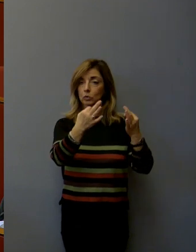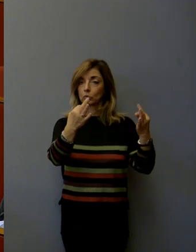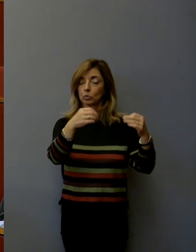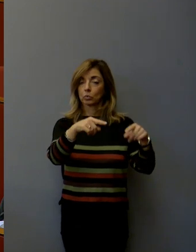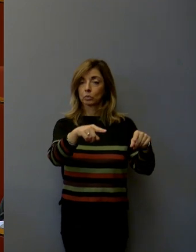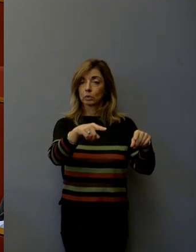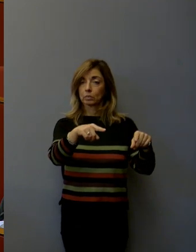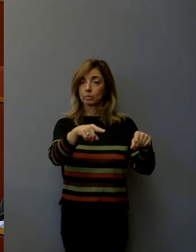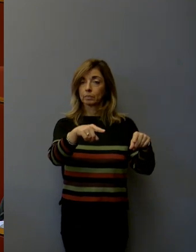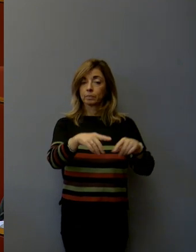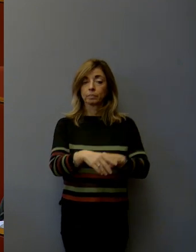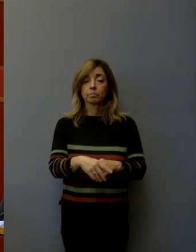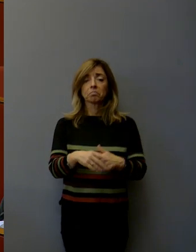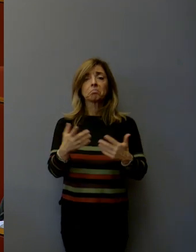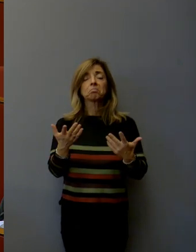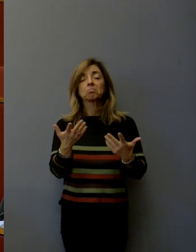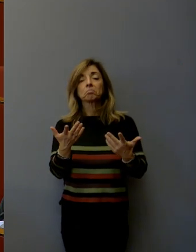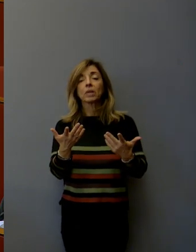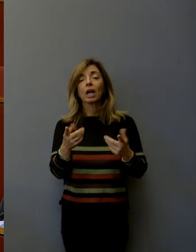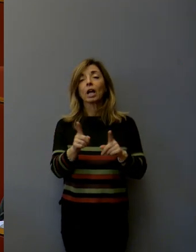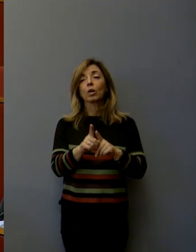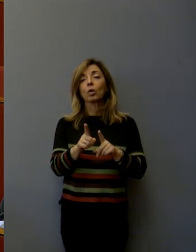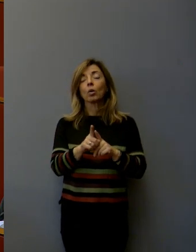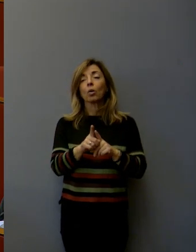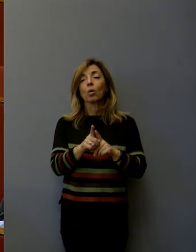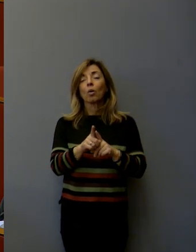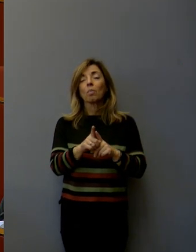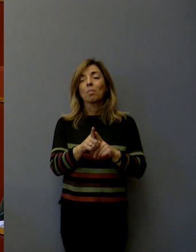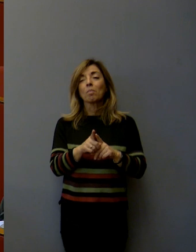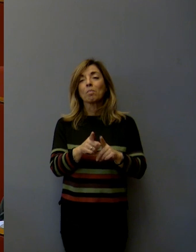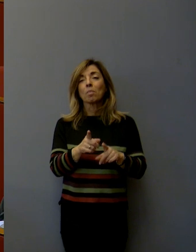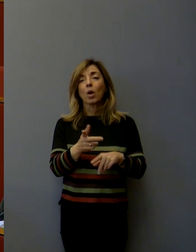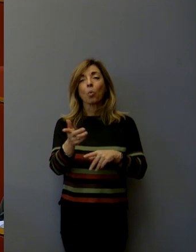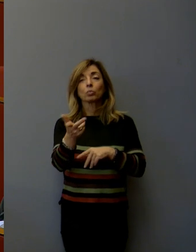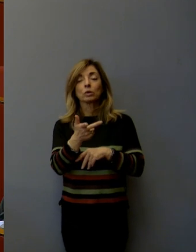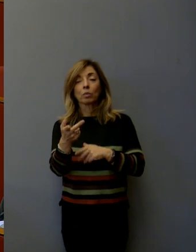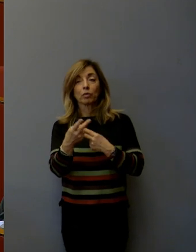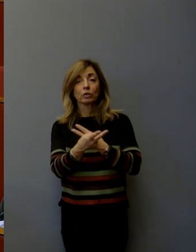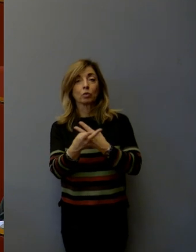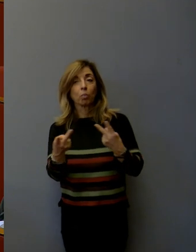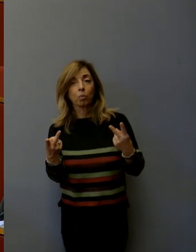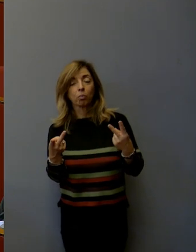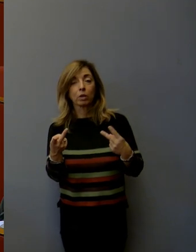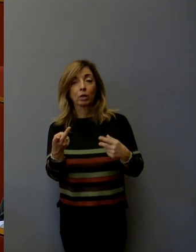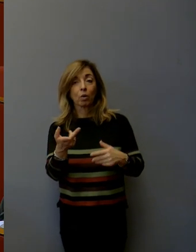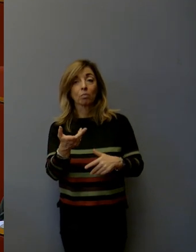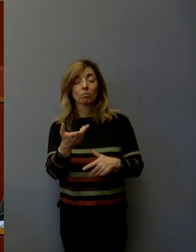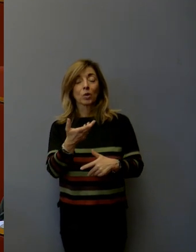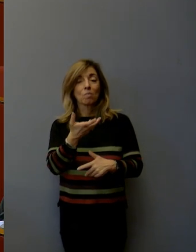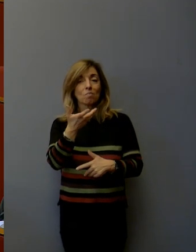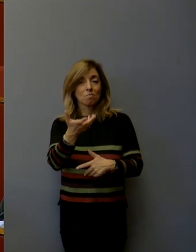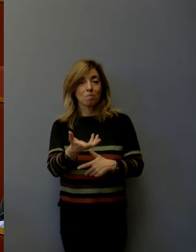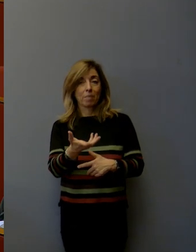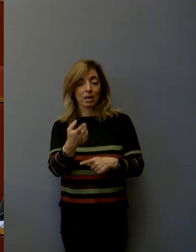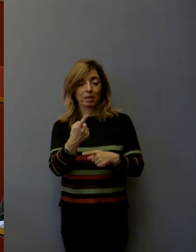un bene pubblico come un bene come un servizio come una un bene che deve essere